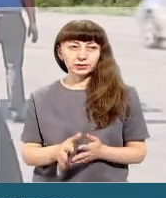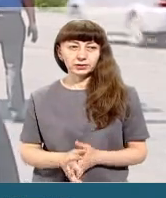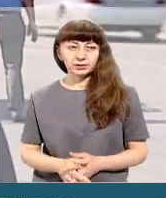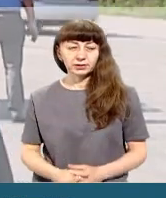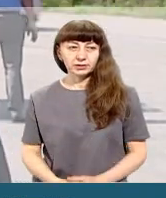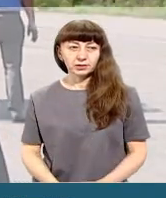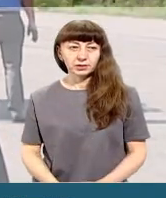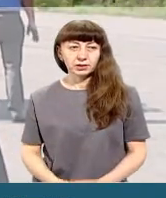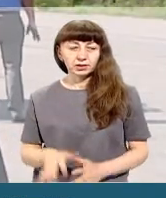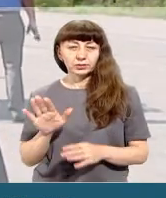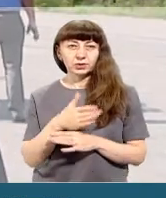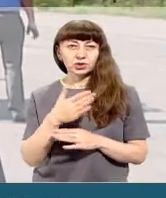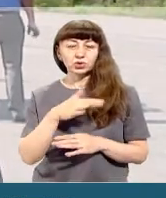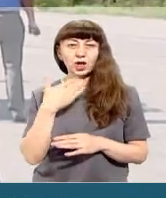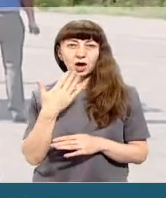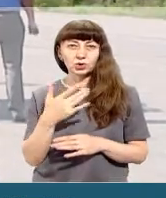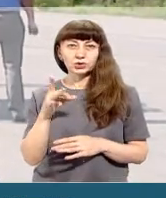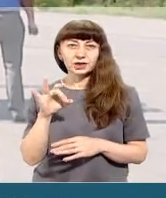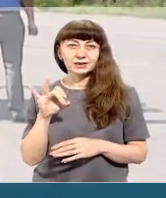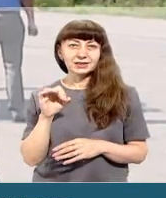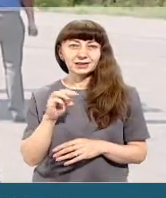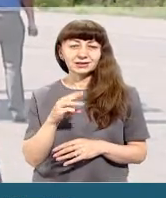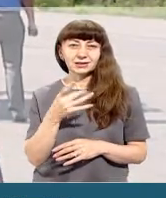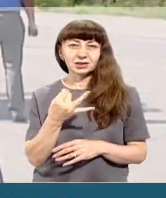также международный транзитный коридор, это